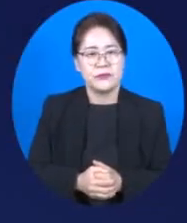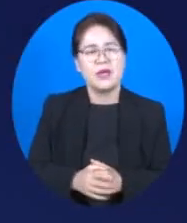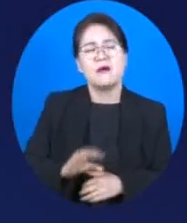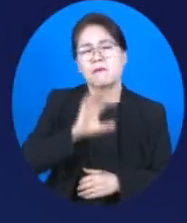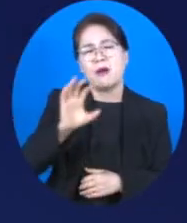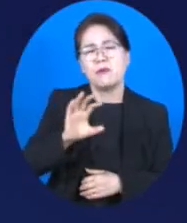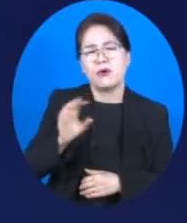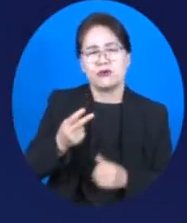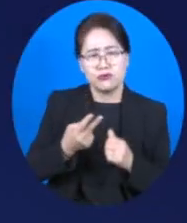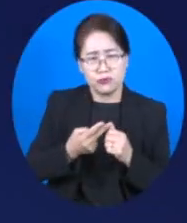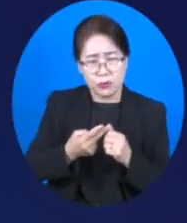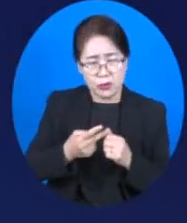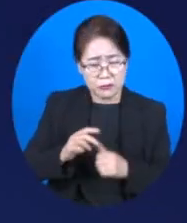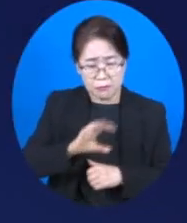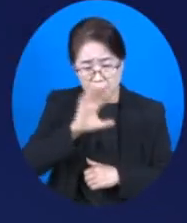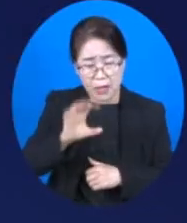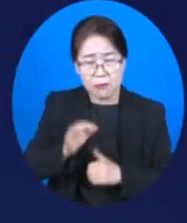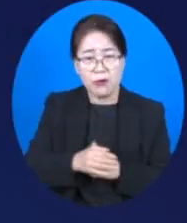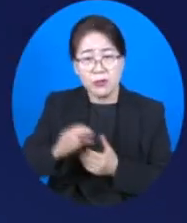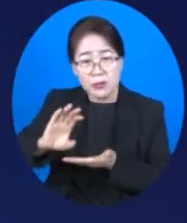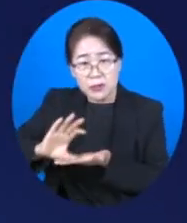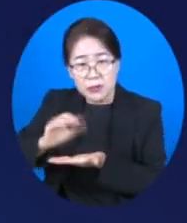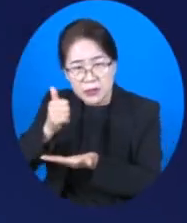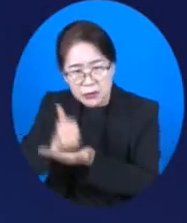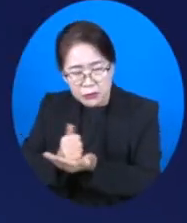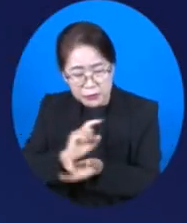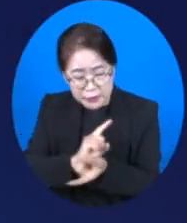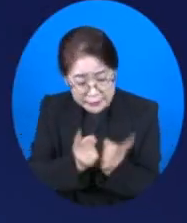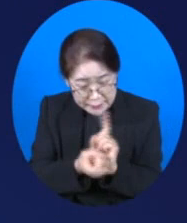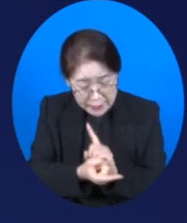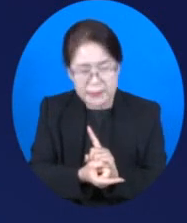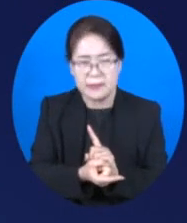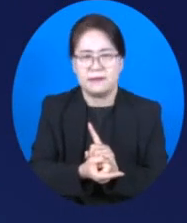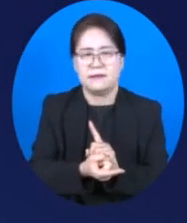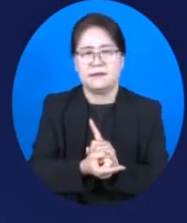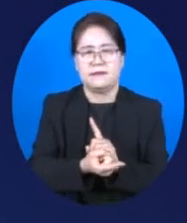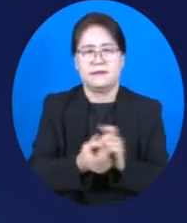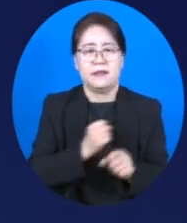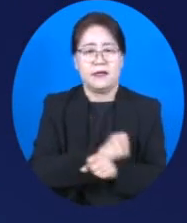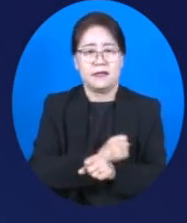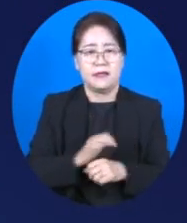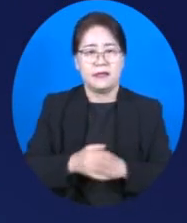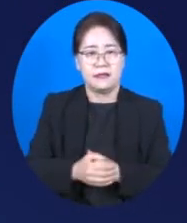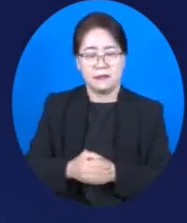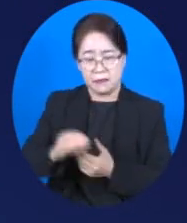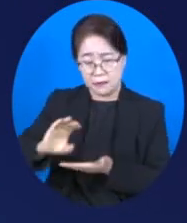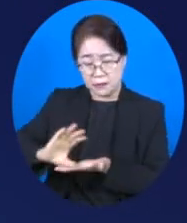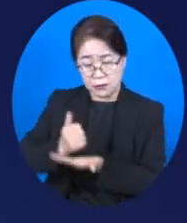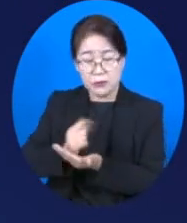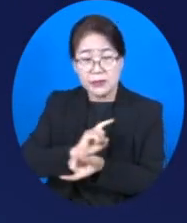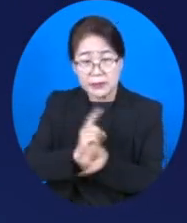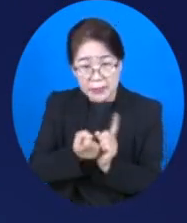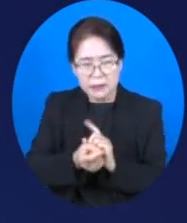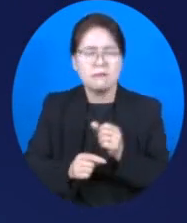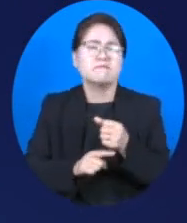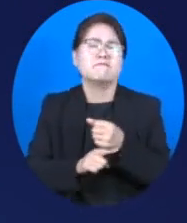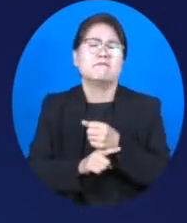반복해서 나오는 말씀이 뭐예요? 그리스도를 대신하여라는 말입니다. 그리스도를 대신하여라는